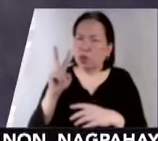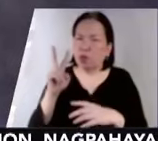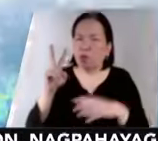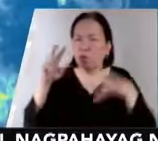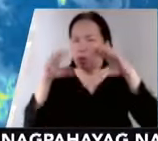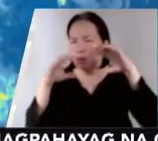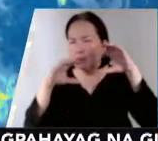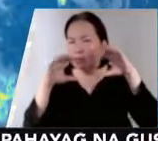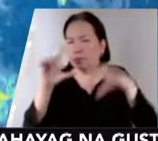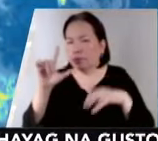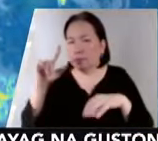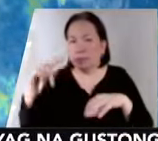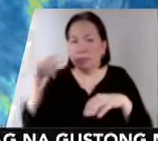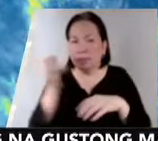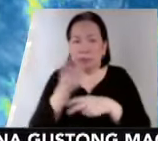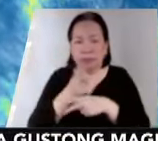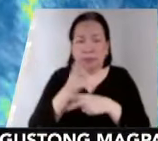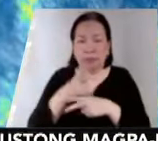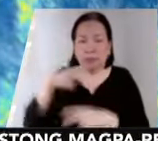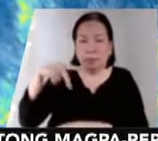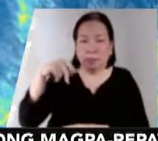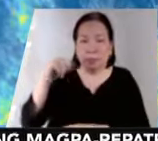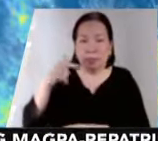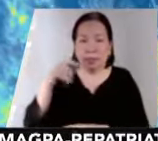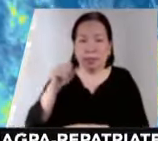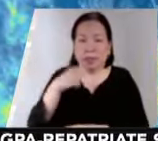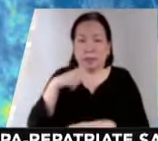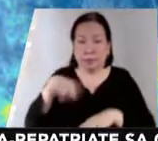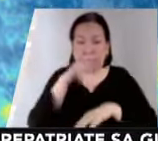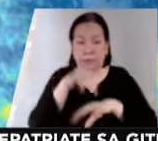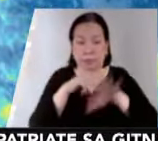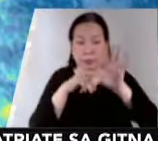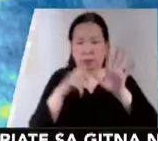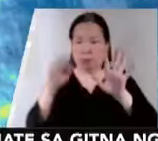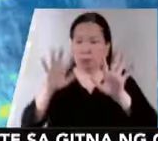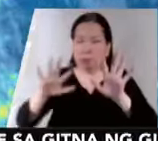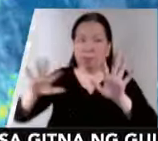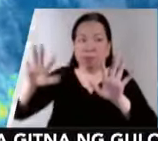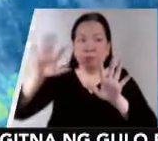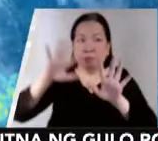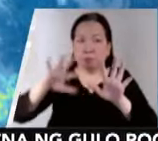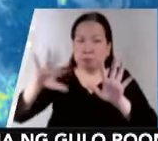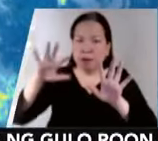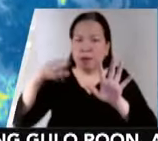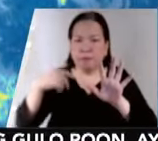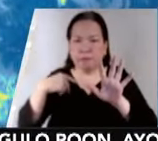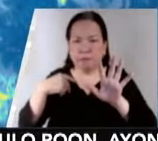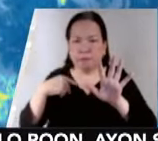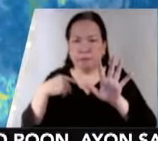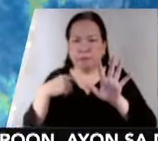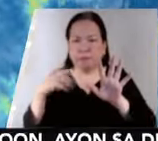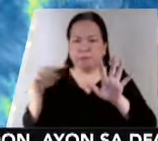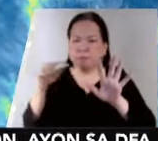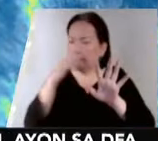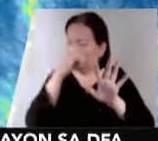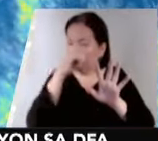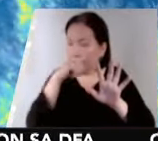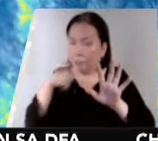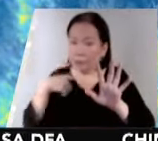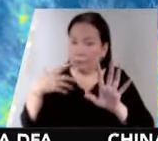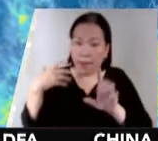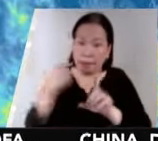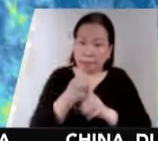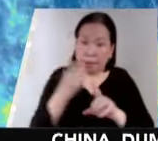Ayon sa PAGASA, nasa labas ng Philippine Area of Responsibility ang isang LPA at walang direktang epekto sa bansa. Ang LPA sa